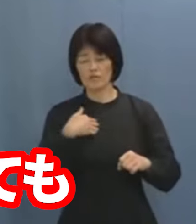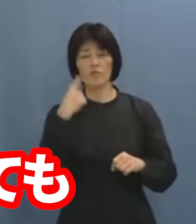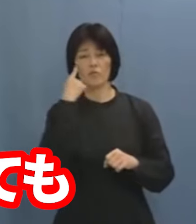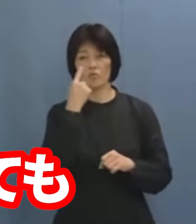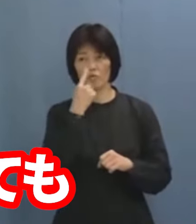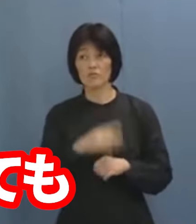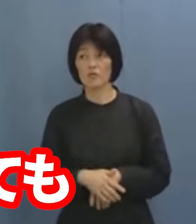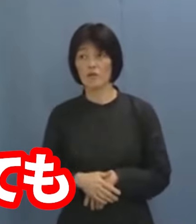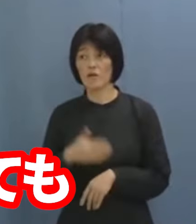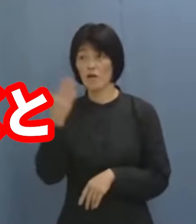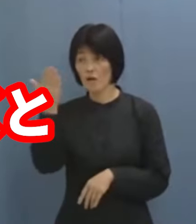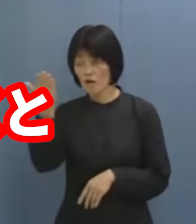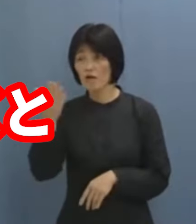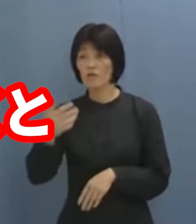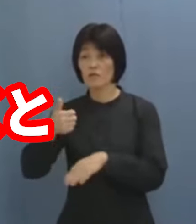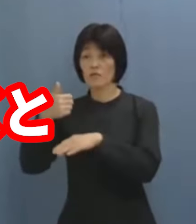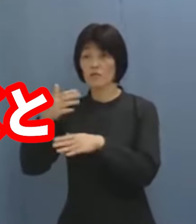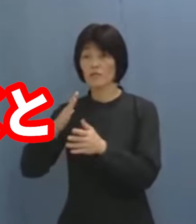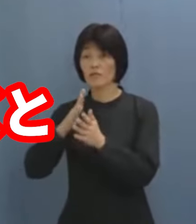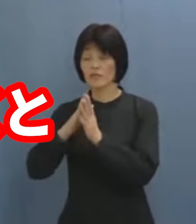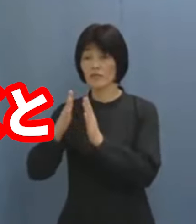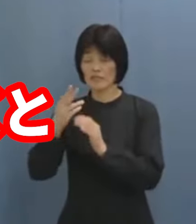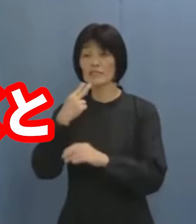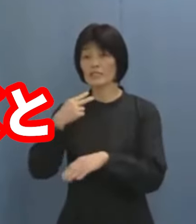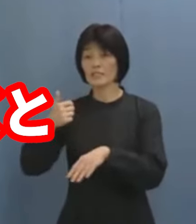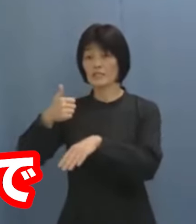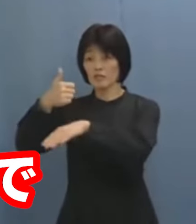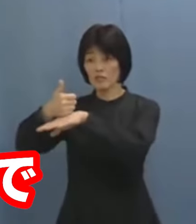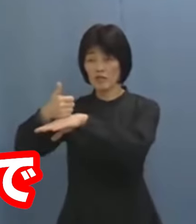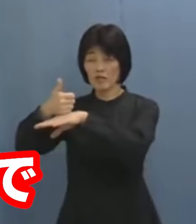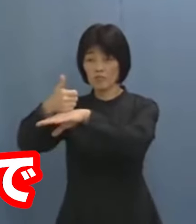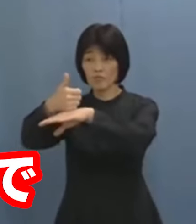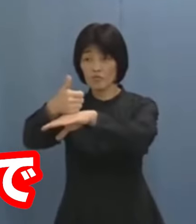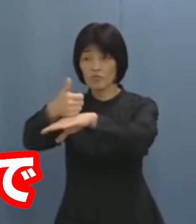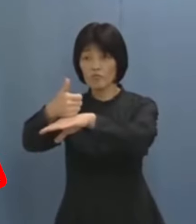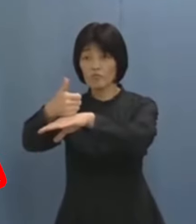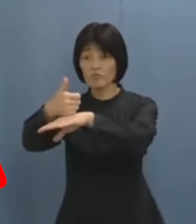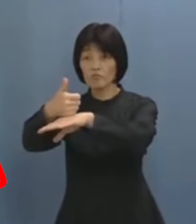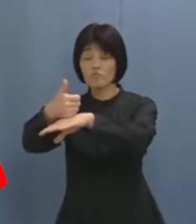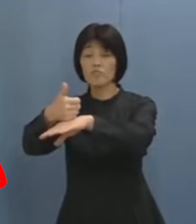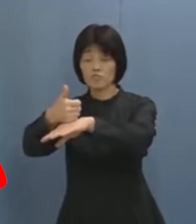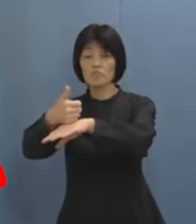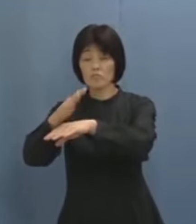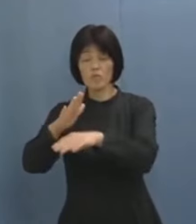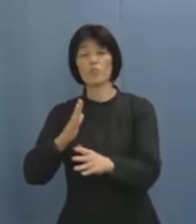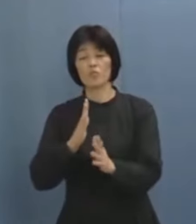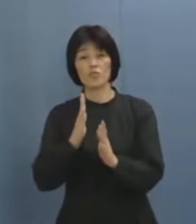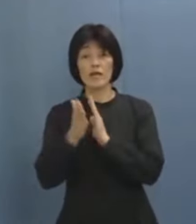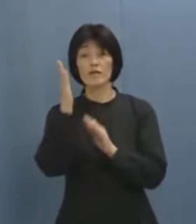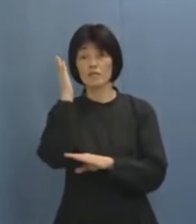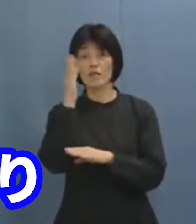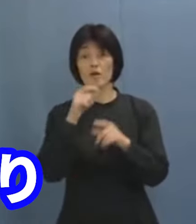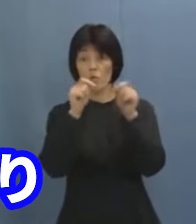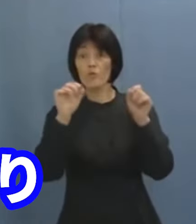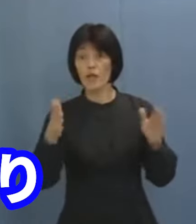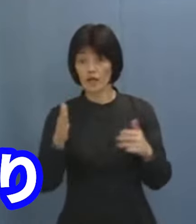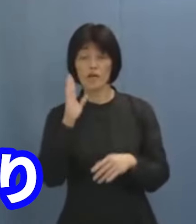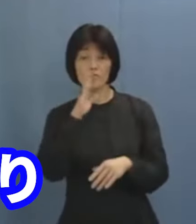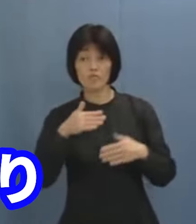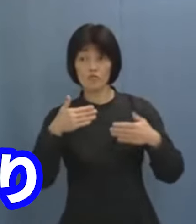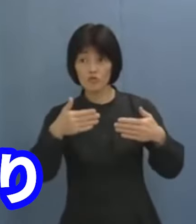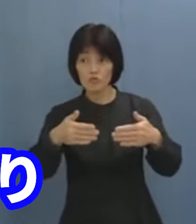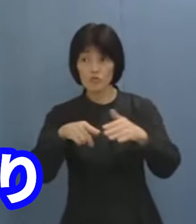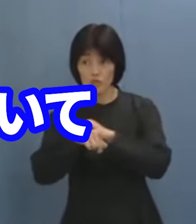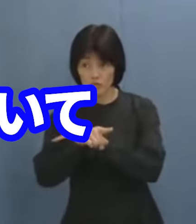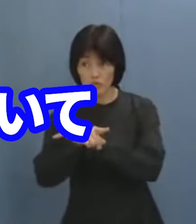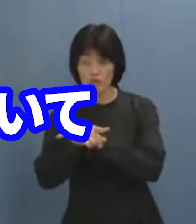身が続投され続けても県政はうまく回っていくということが知事の主張ということでよろしいんでしょうか。 県職員の皆さん